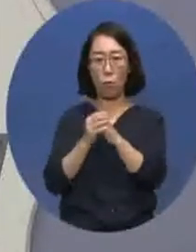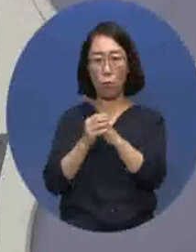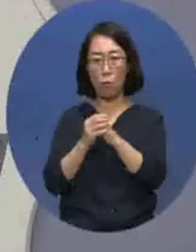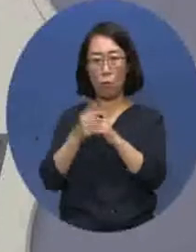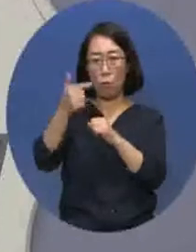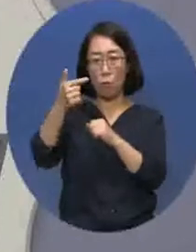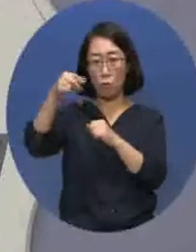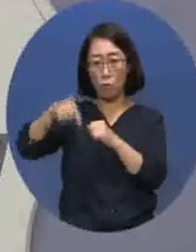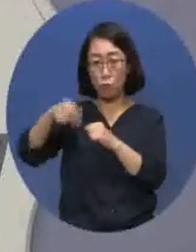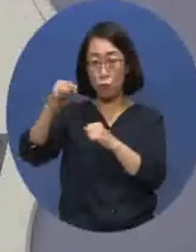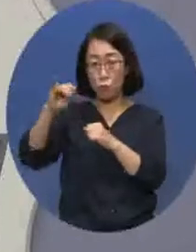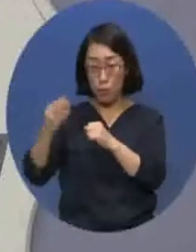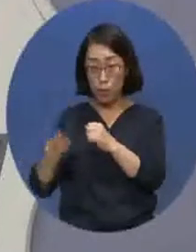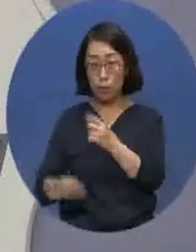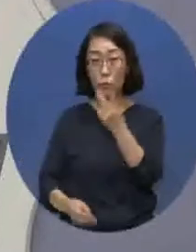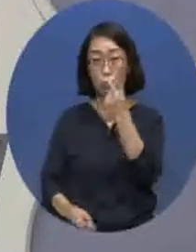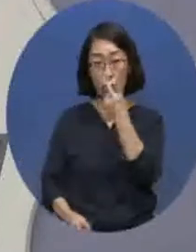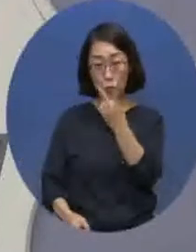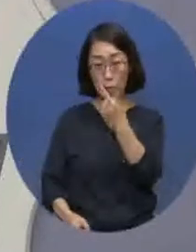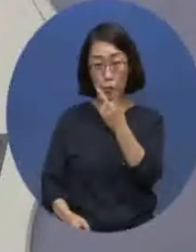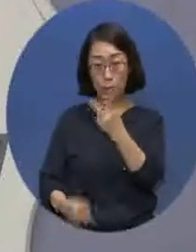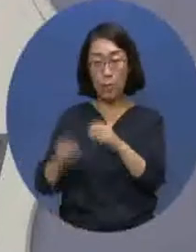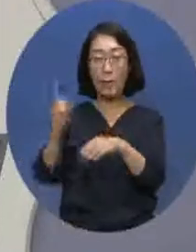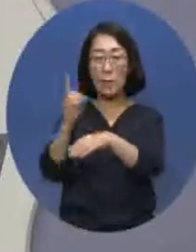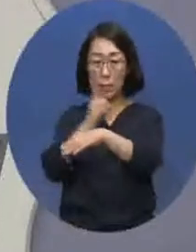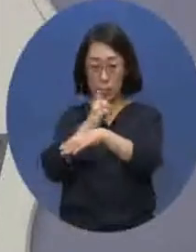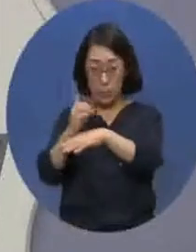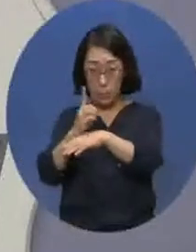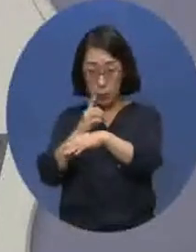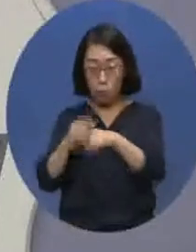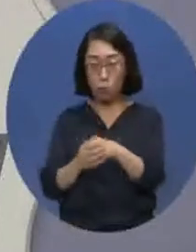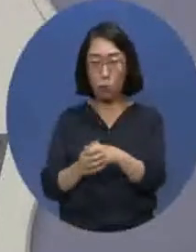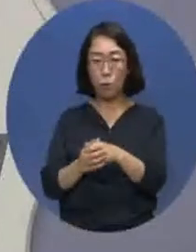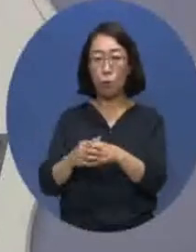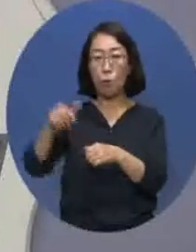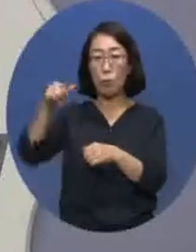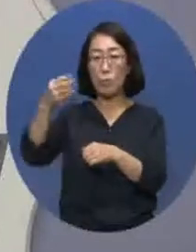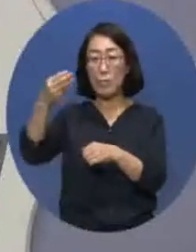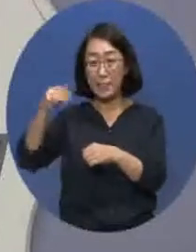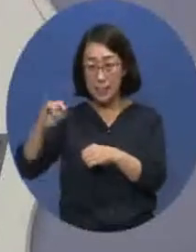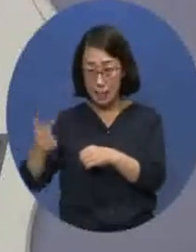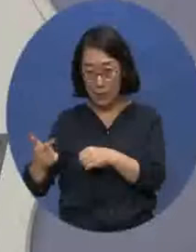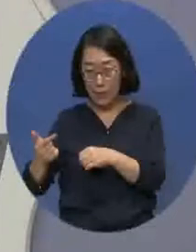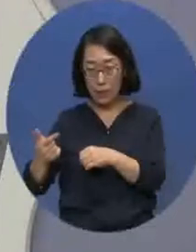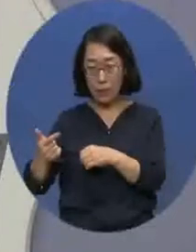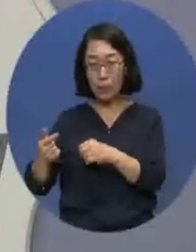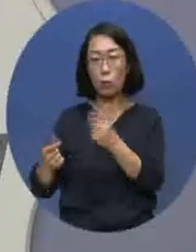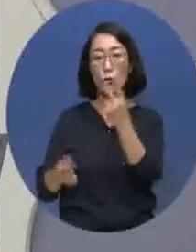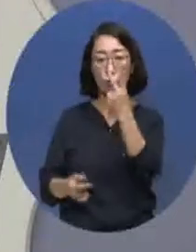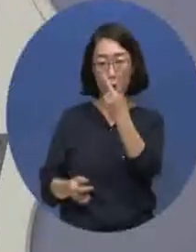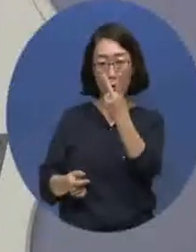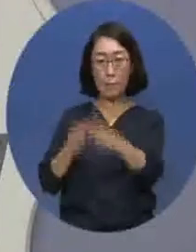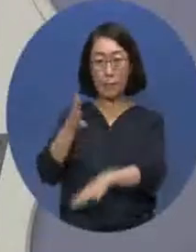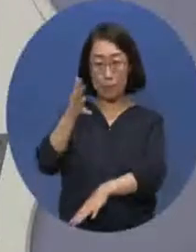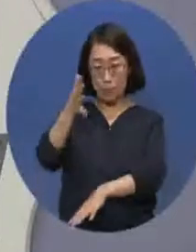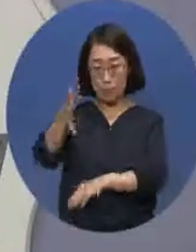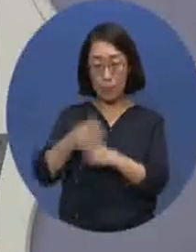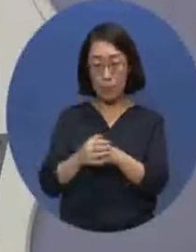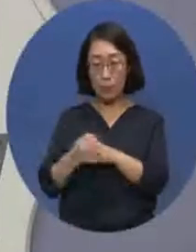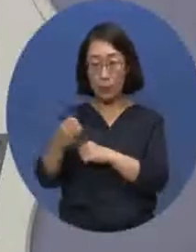딜은 우리가 크게 두 가지로 디지탈 u 들과 그린 류 딜 이렇게 두가지로 추진을 하고 있습니다